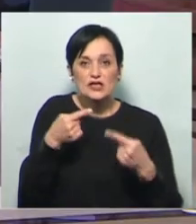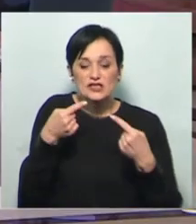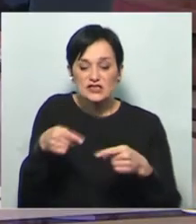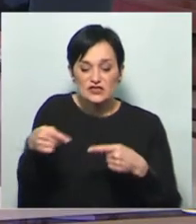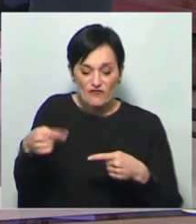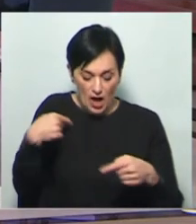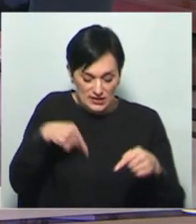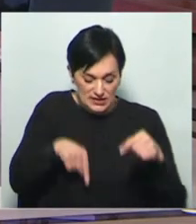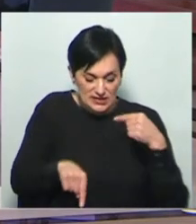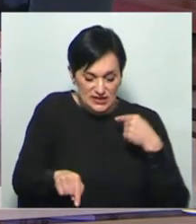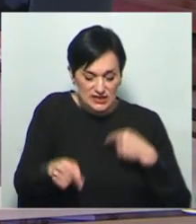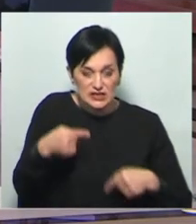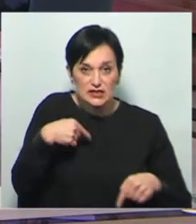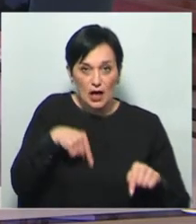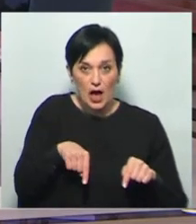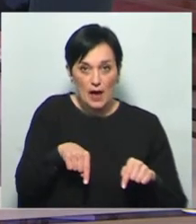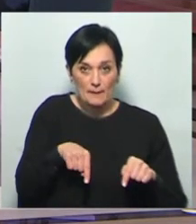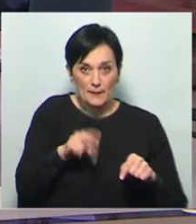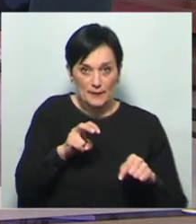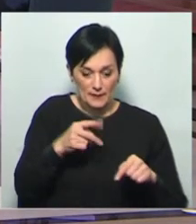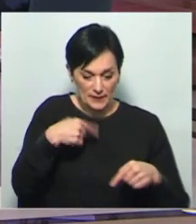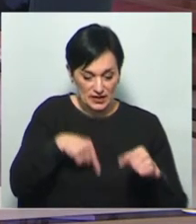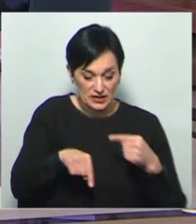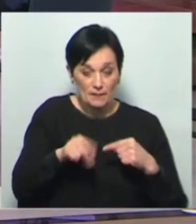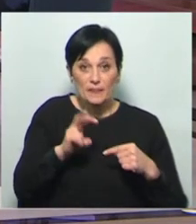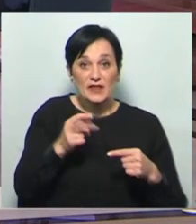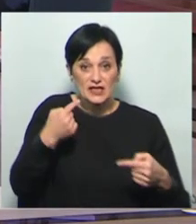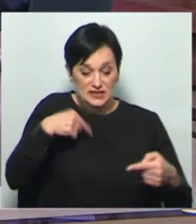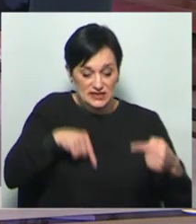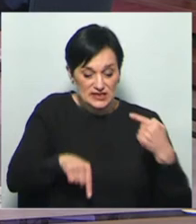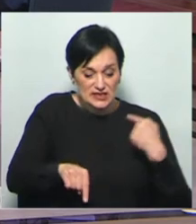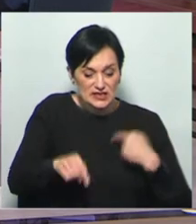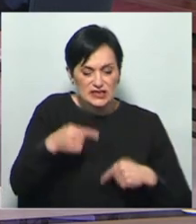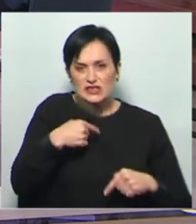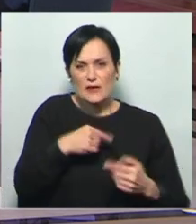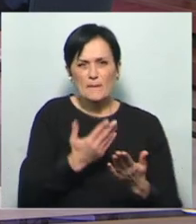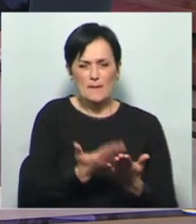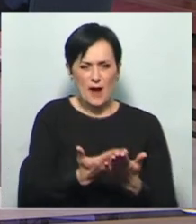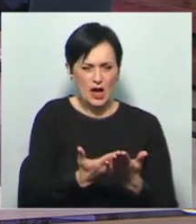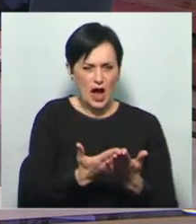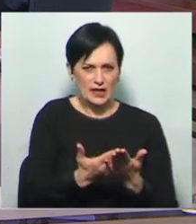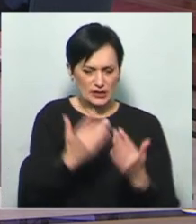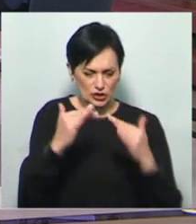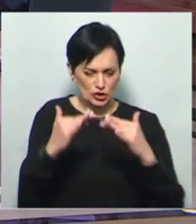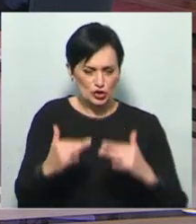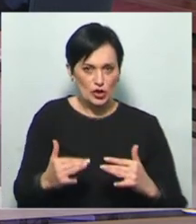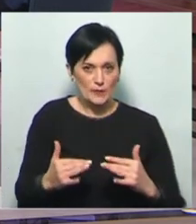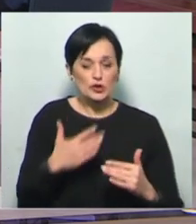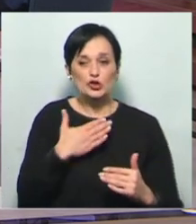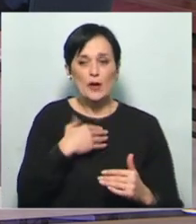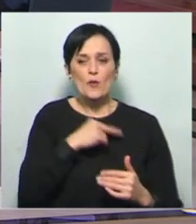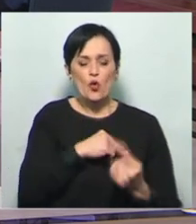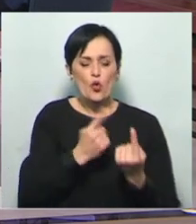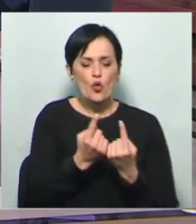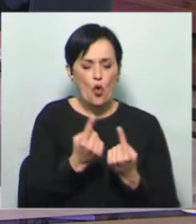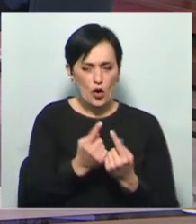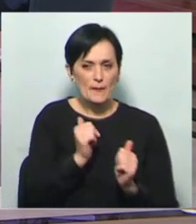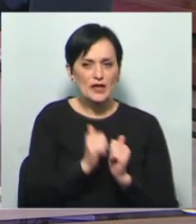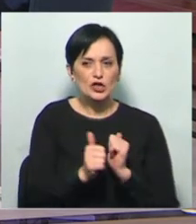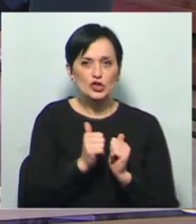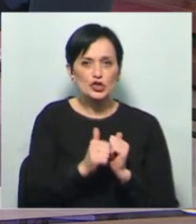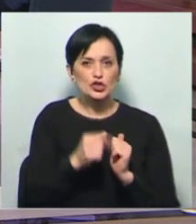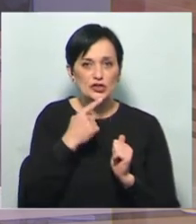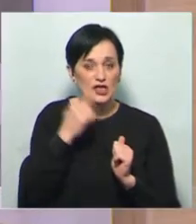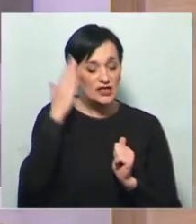სისტემის დაავადებით. და ამ ჩამონათვალში ამ სისტემების დაავადებით, ისეთებში, როგორც არის მაგალითად ჩვენ კოლეგები ხშირად ხვდებიან